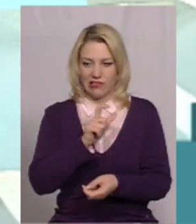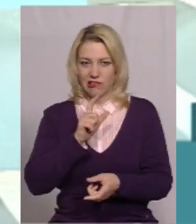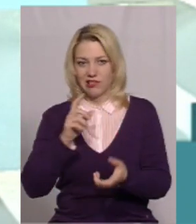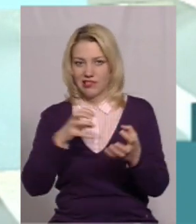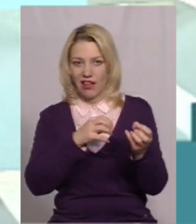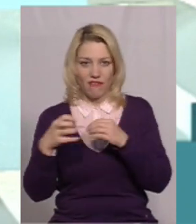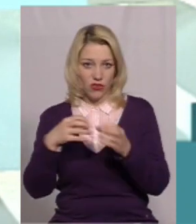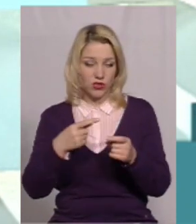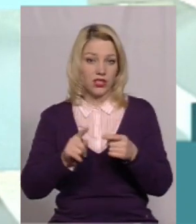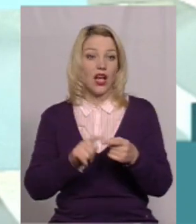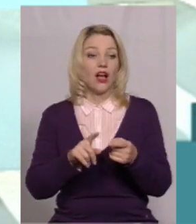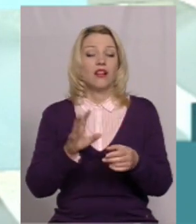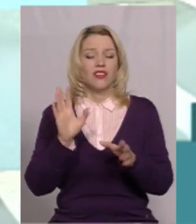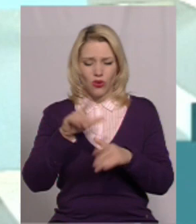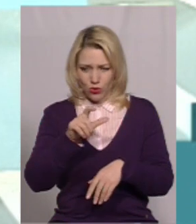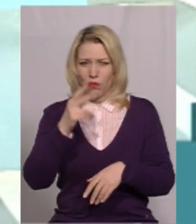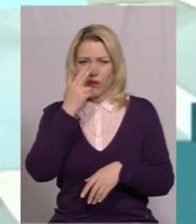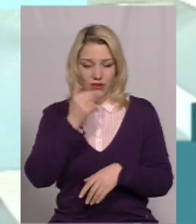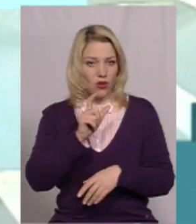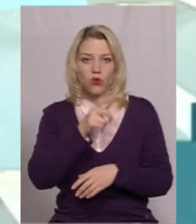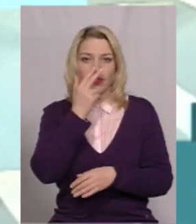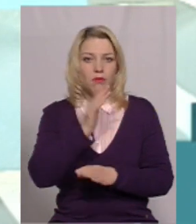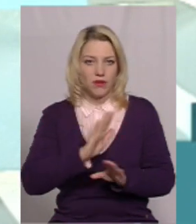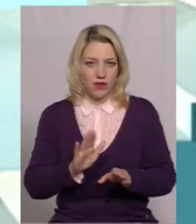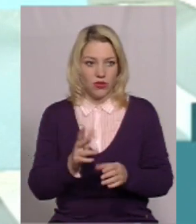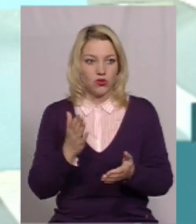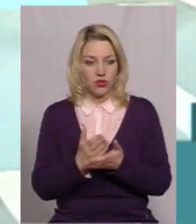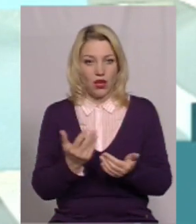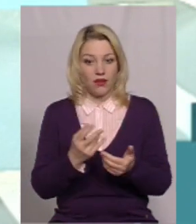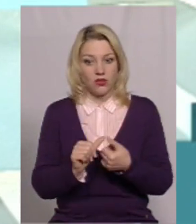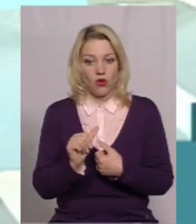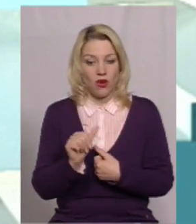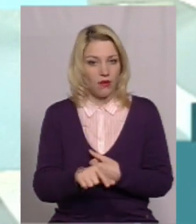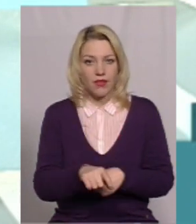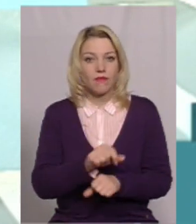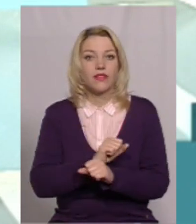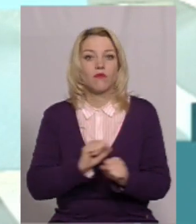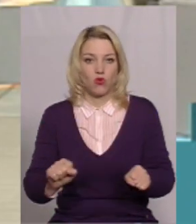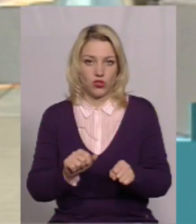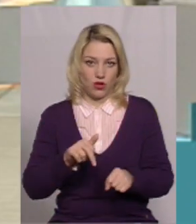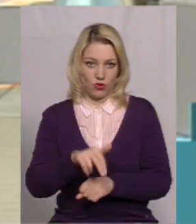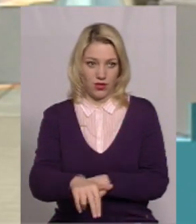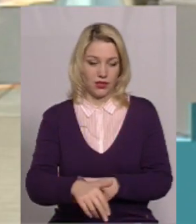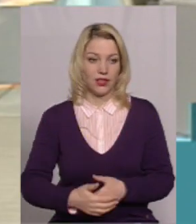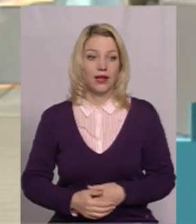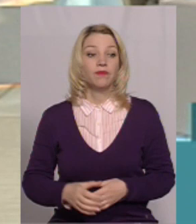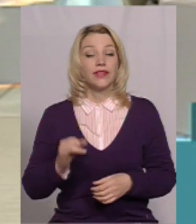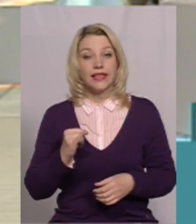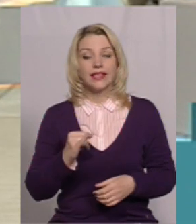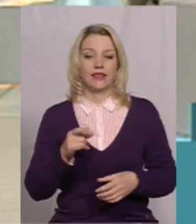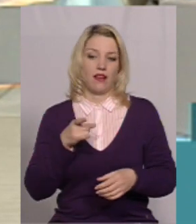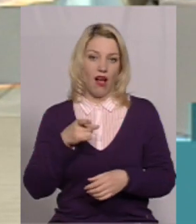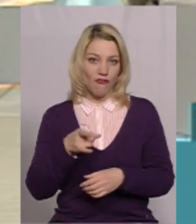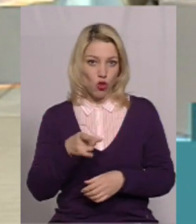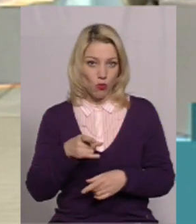до того привикнуть. Люди не звикли, що є якась окрема смуга, де не можна ходити. Ну, і